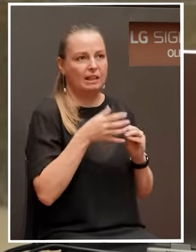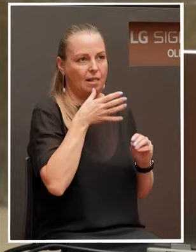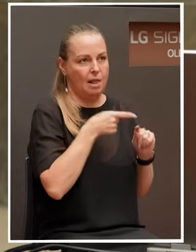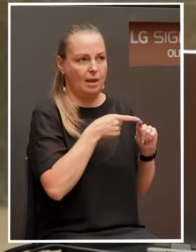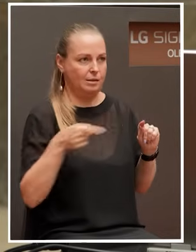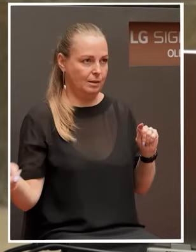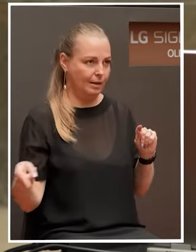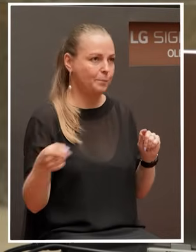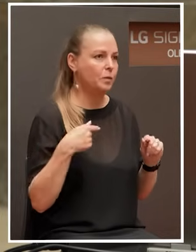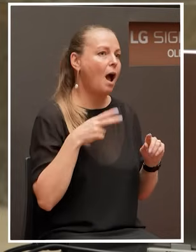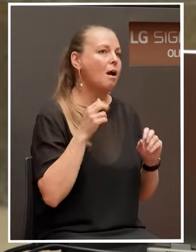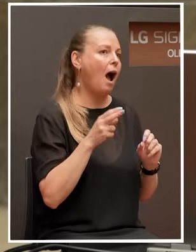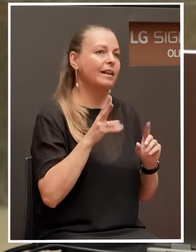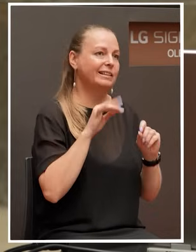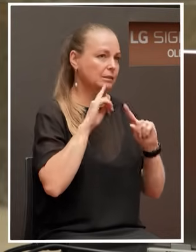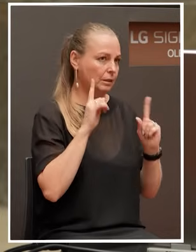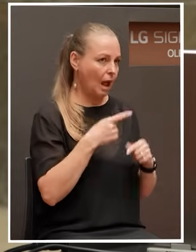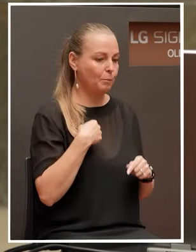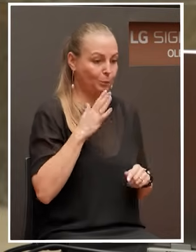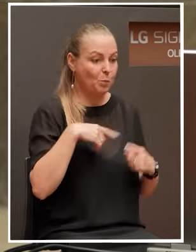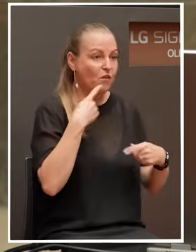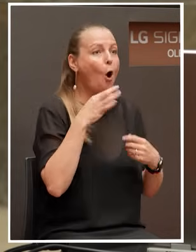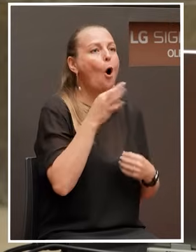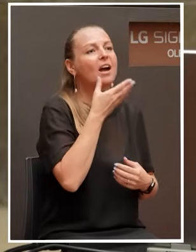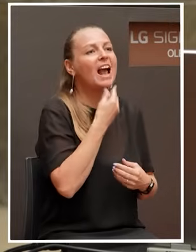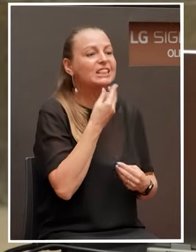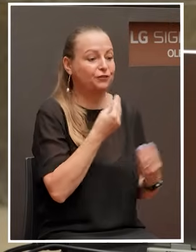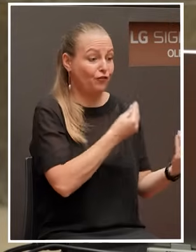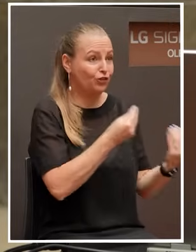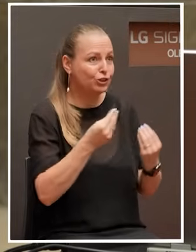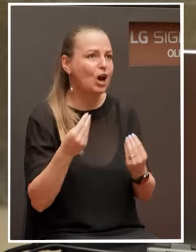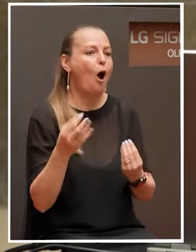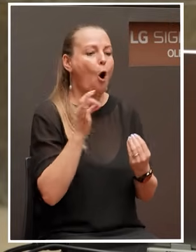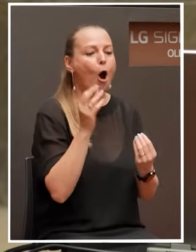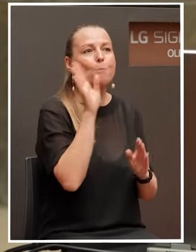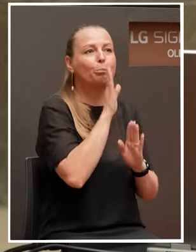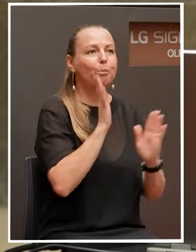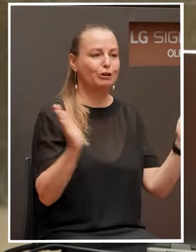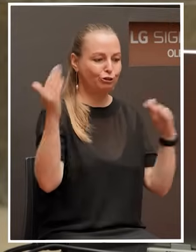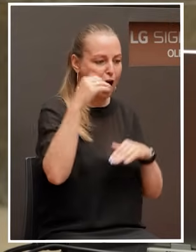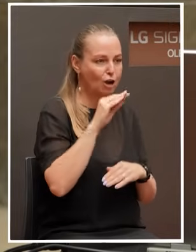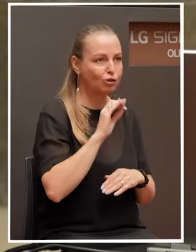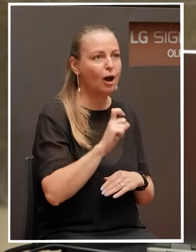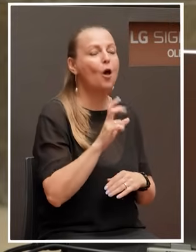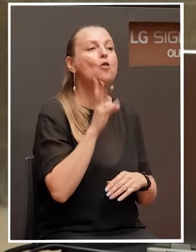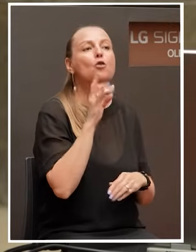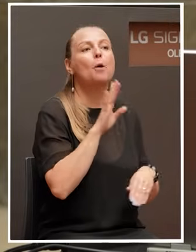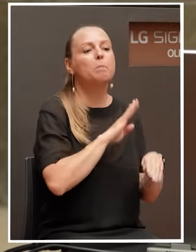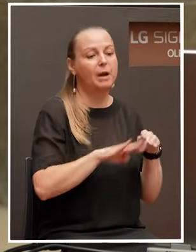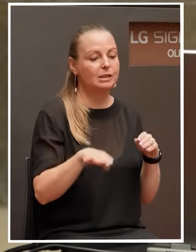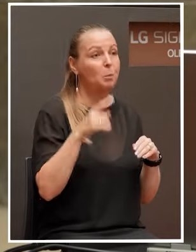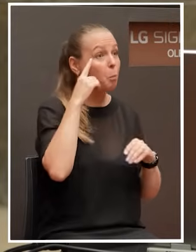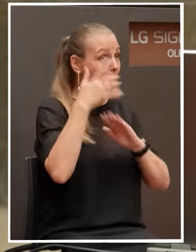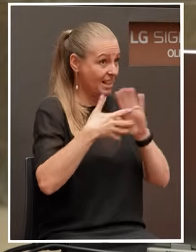Как ни странно, мы будем говорить о красивых вещах, идиллических пейзажах, но без сознания